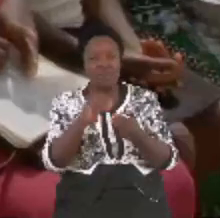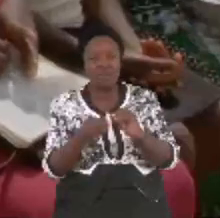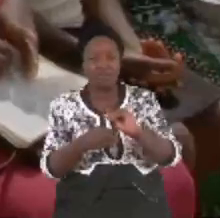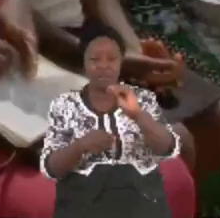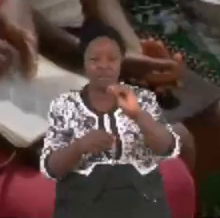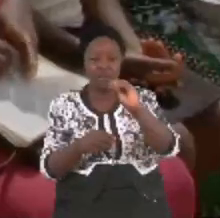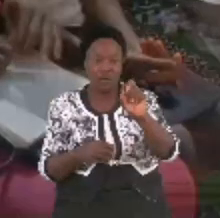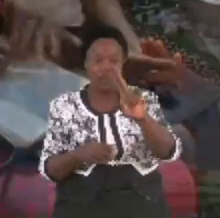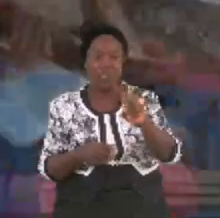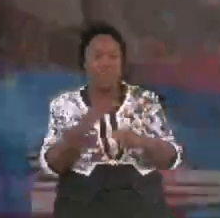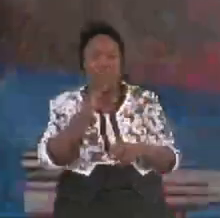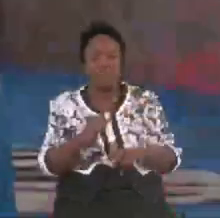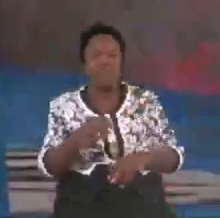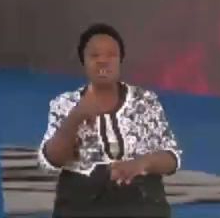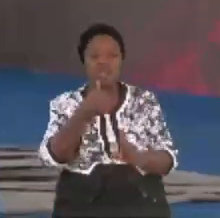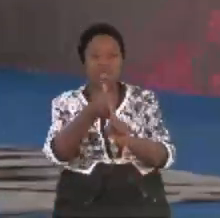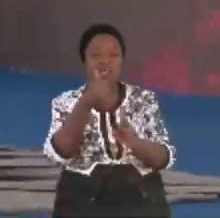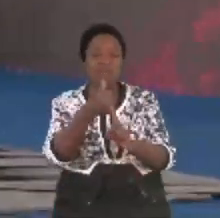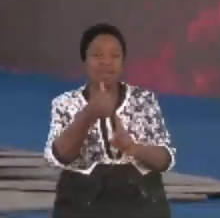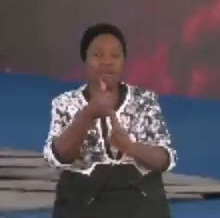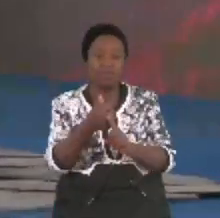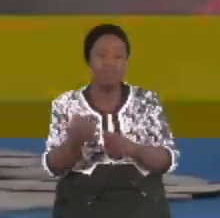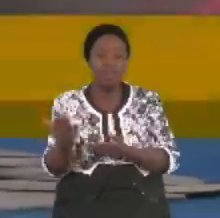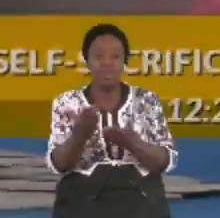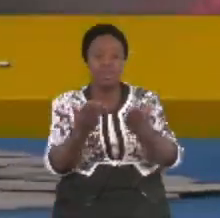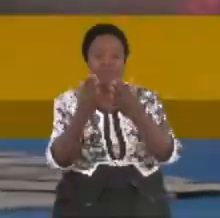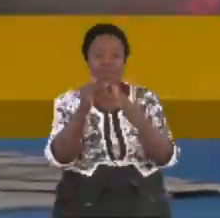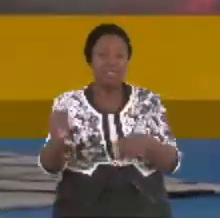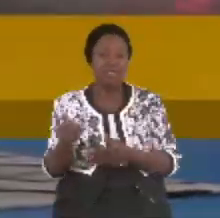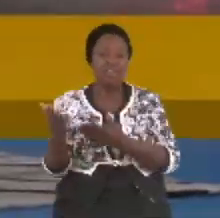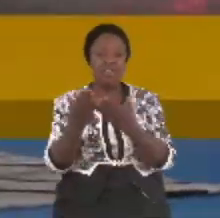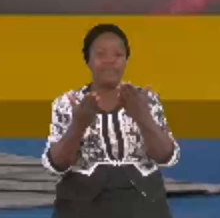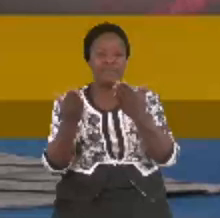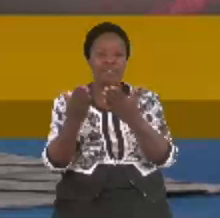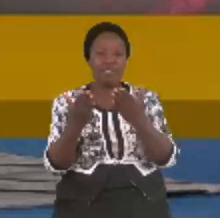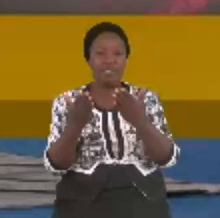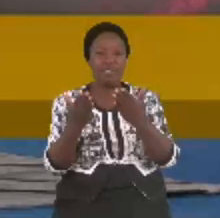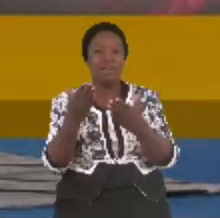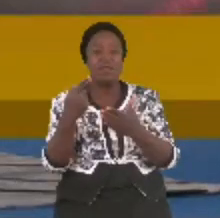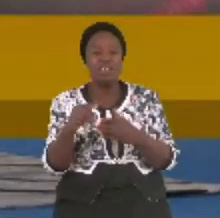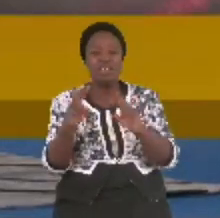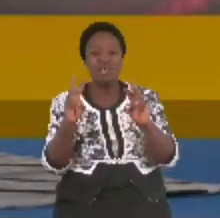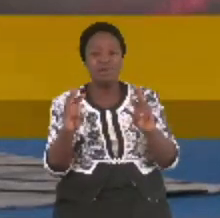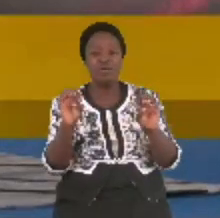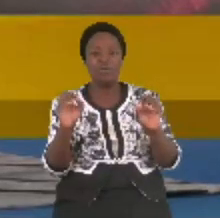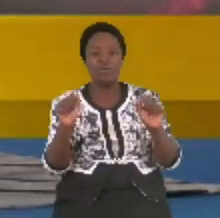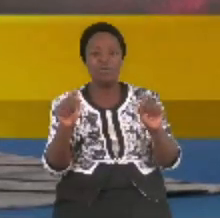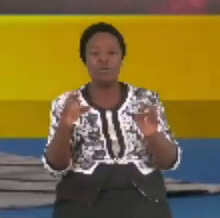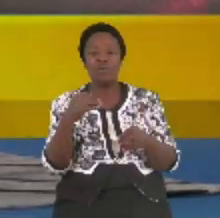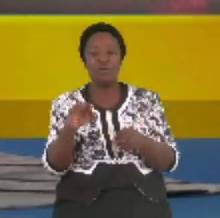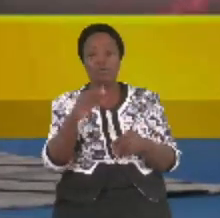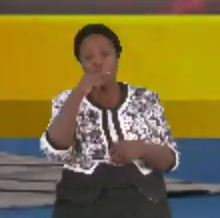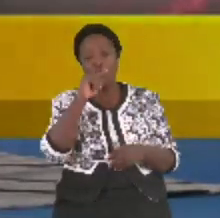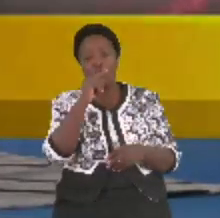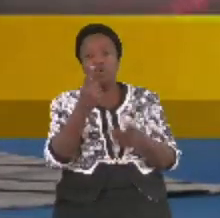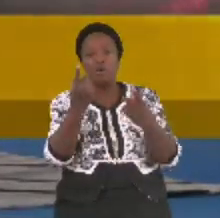Douzièmement, c'est le service du sacrifice de soi. Le blé de gré qui tombe à terre et qui